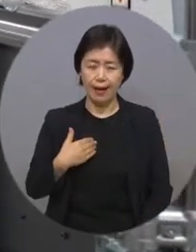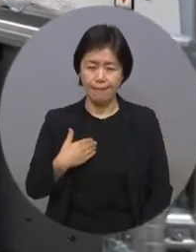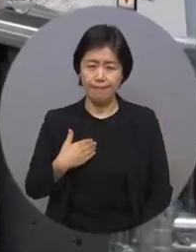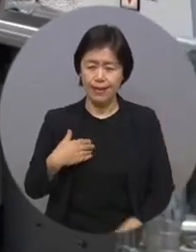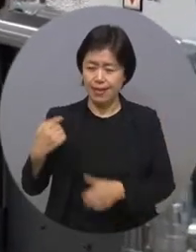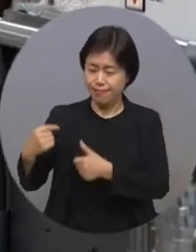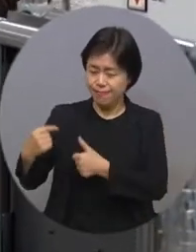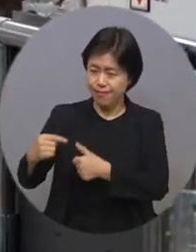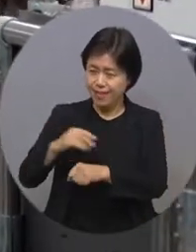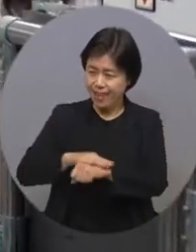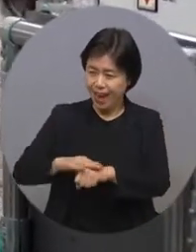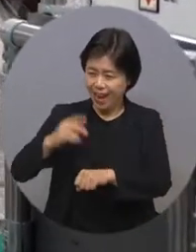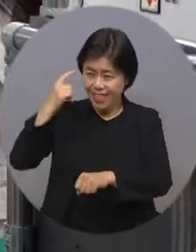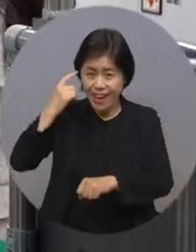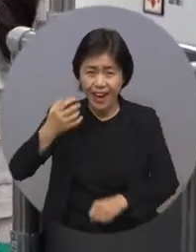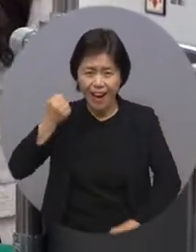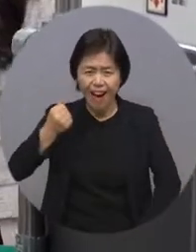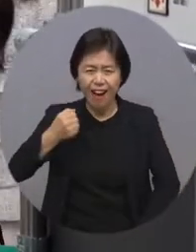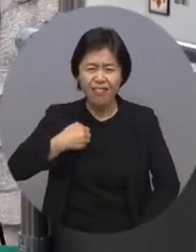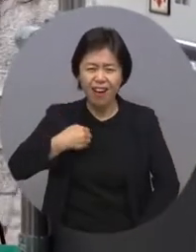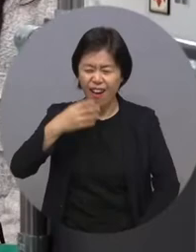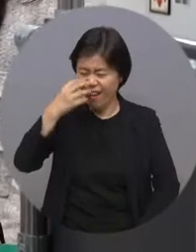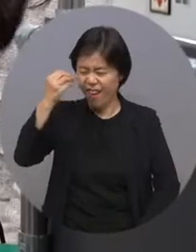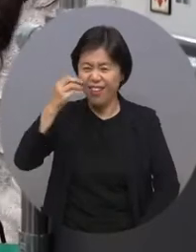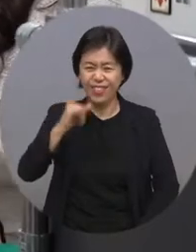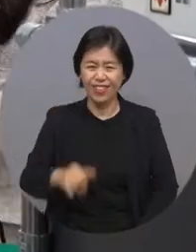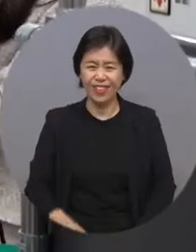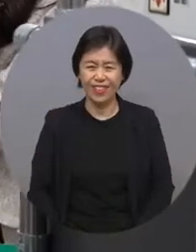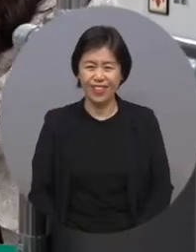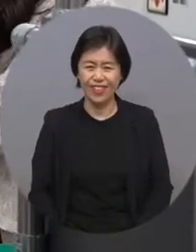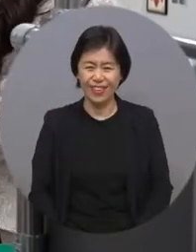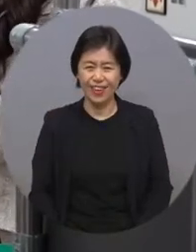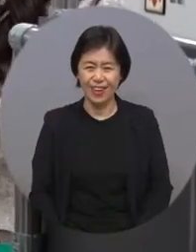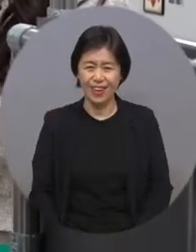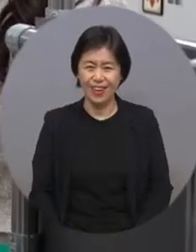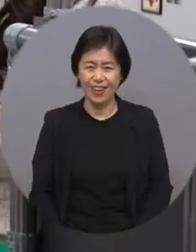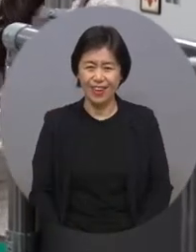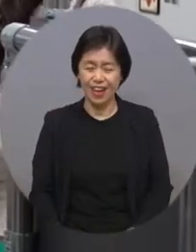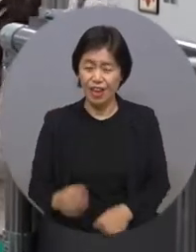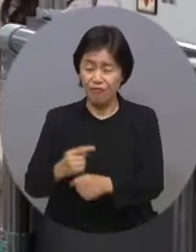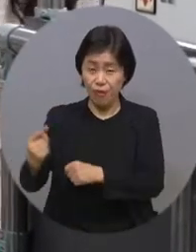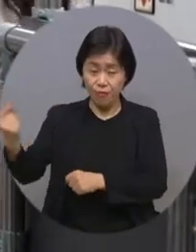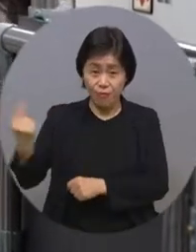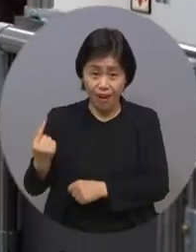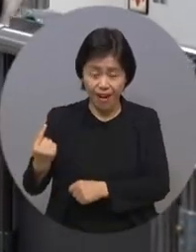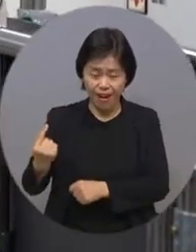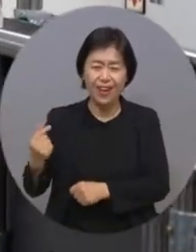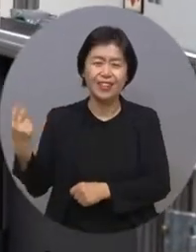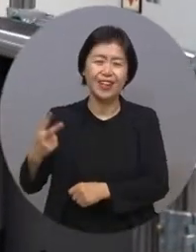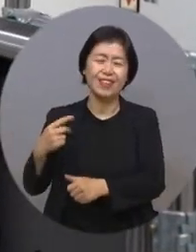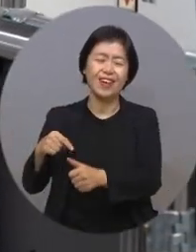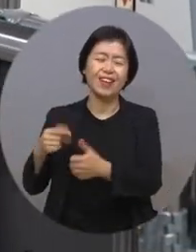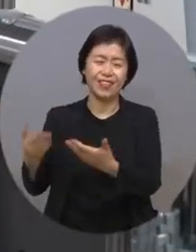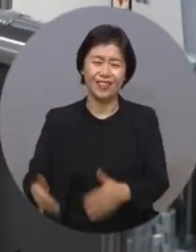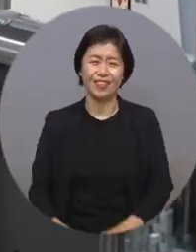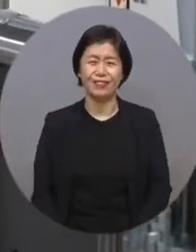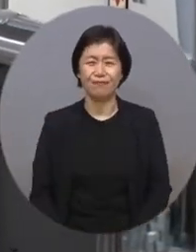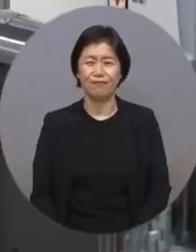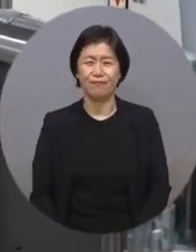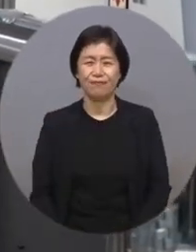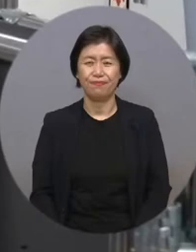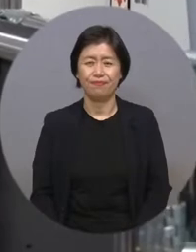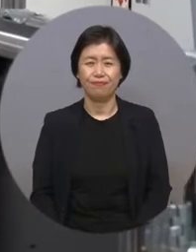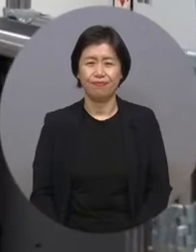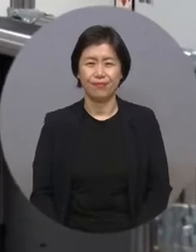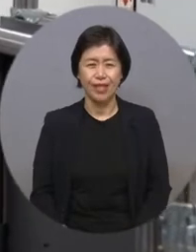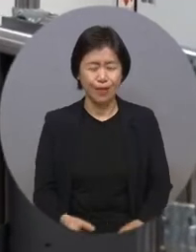하고 있었는데. 더 자세히 가르쳐 드릴 수 있습니다. 다음에 꿀팁 알려주세요. 네, 알겠습니다. 네, 제가